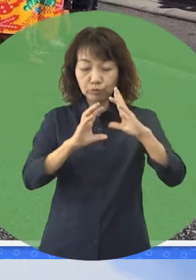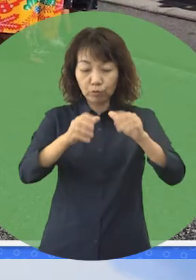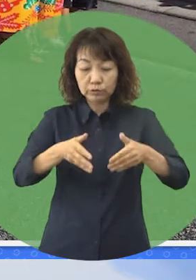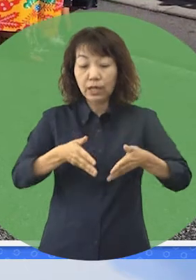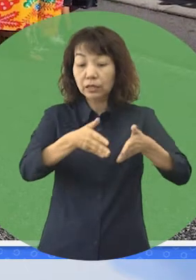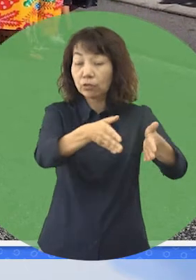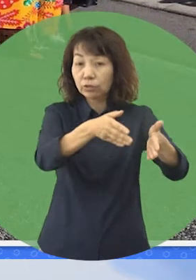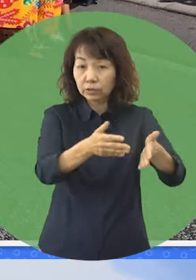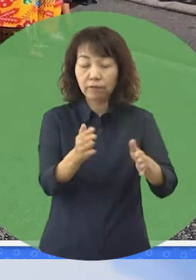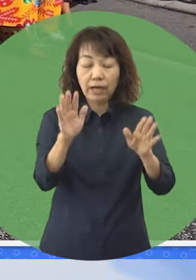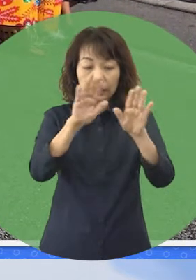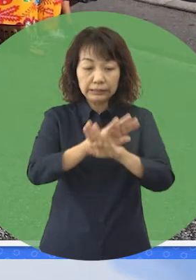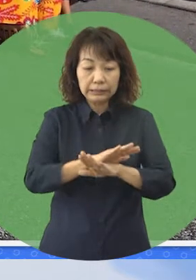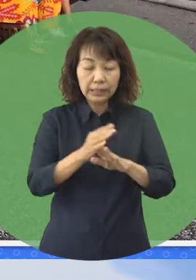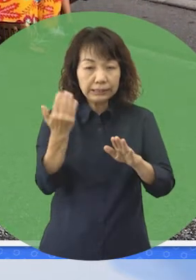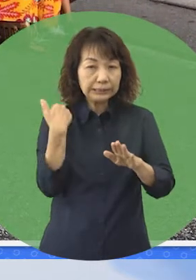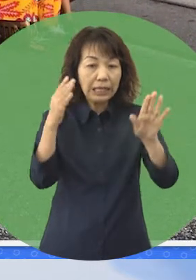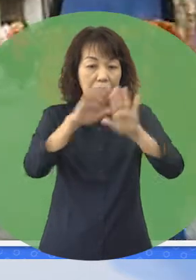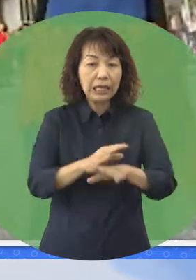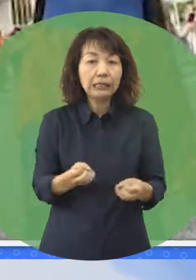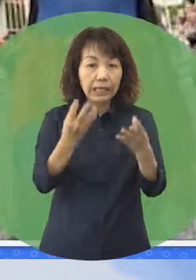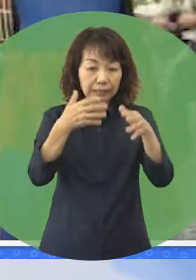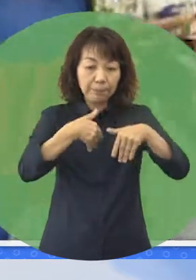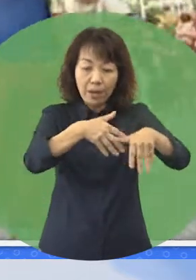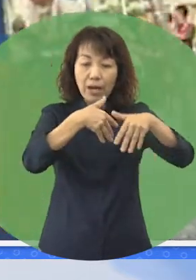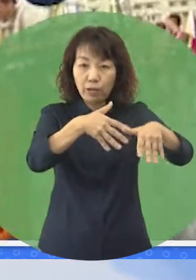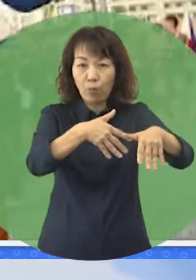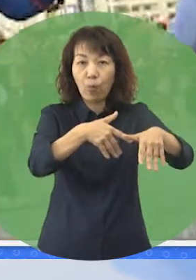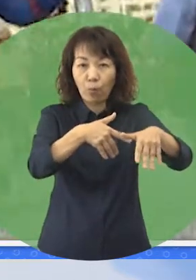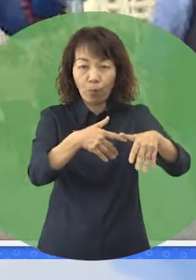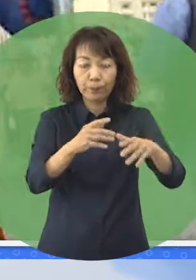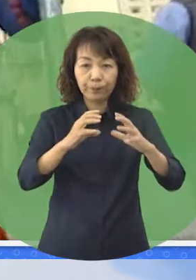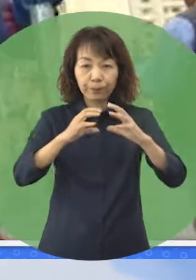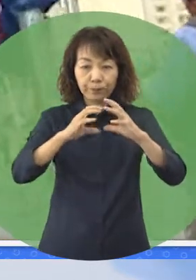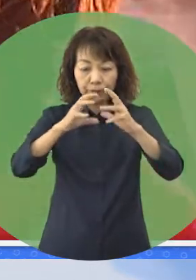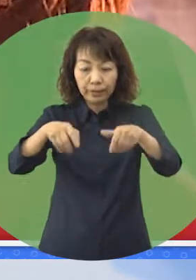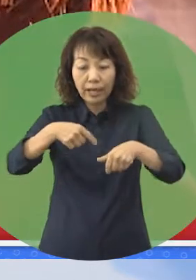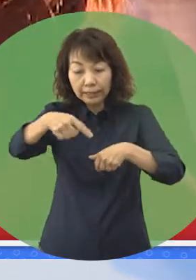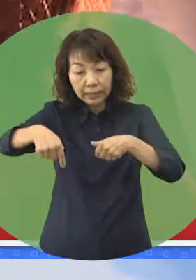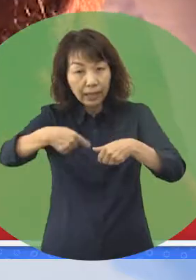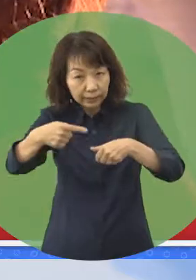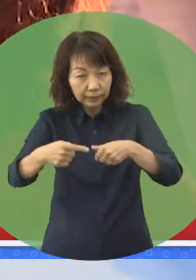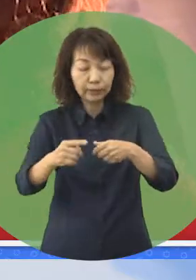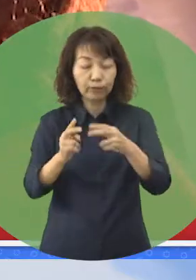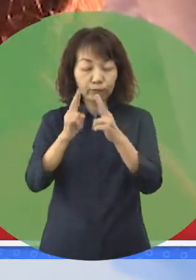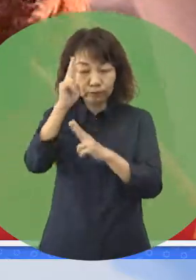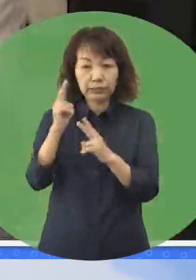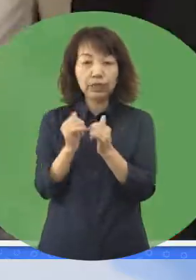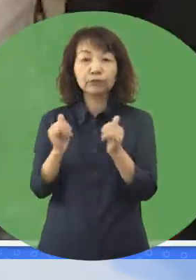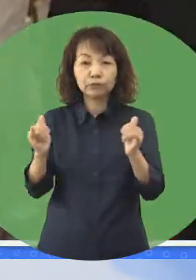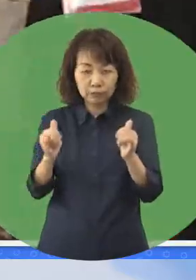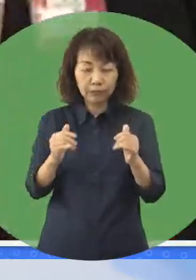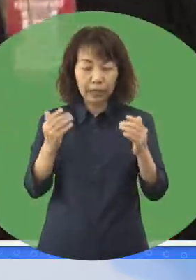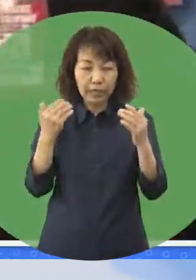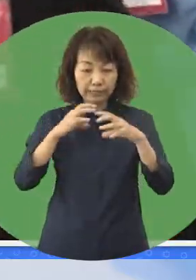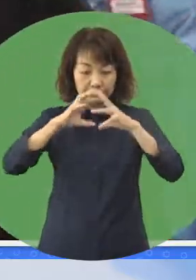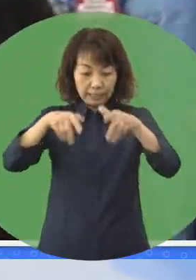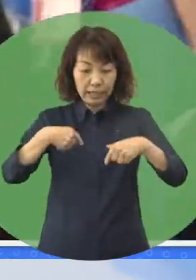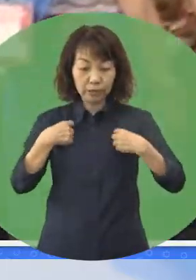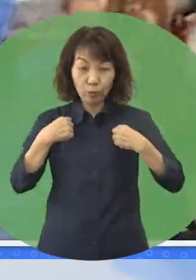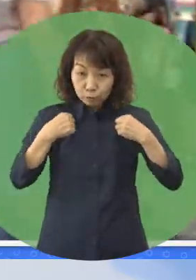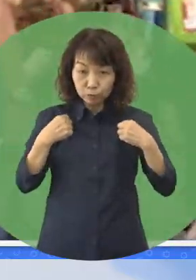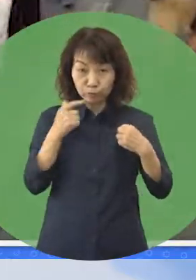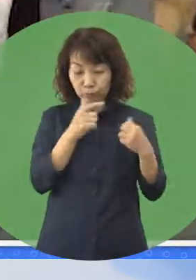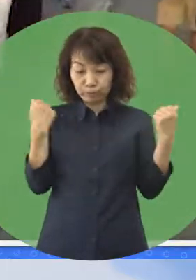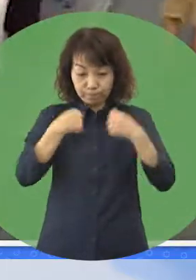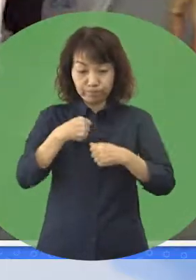前夜祭パレードが行われます。海外のウチナアンチョが世界各地の民族衣装を身にまとい、一斉にパ